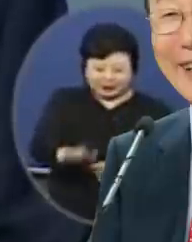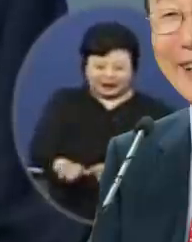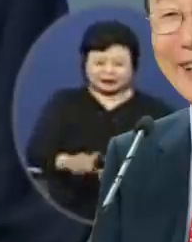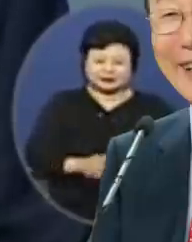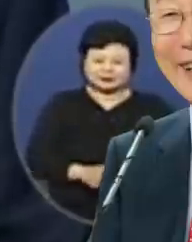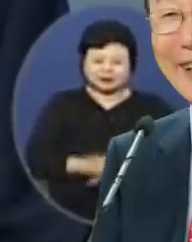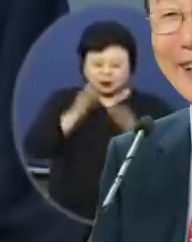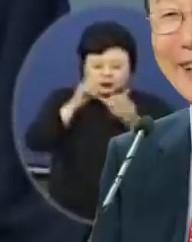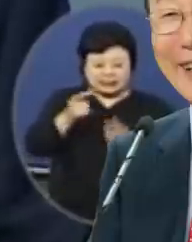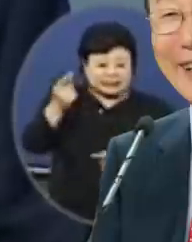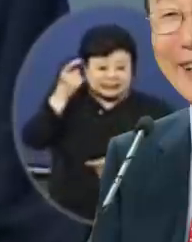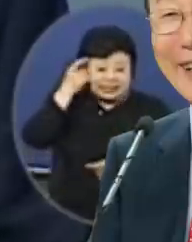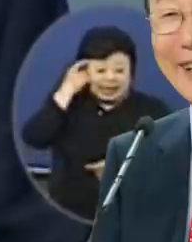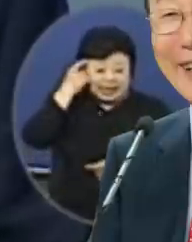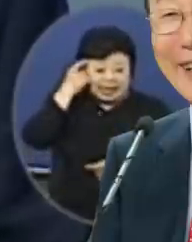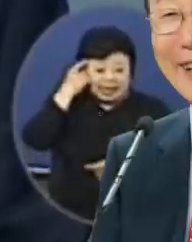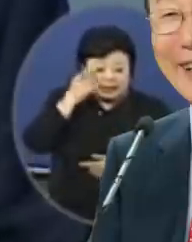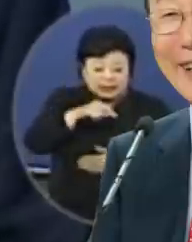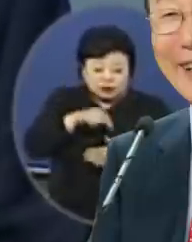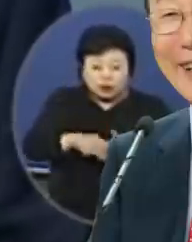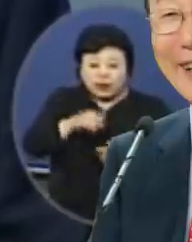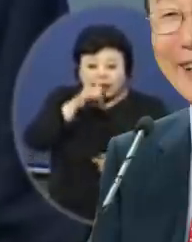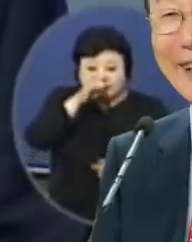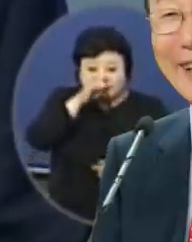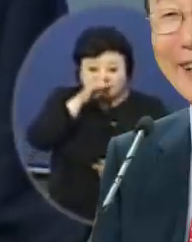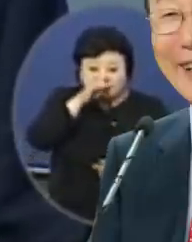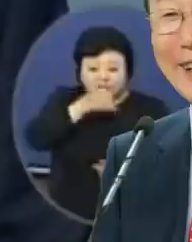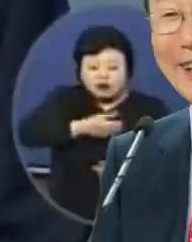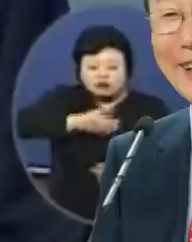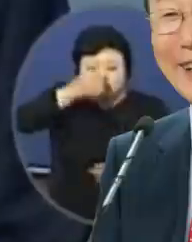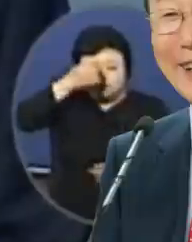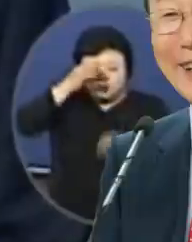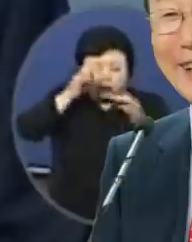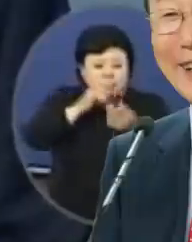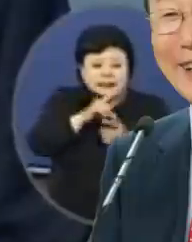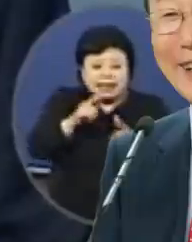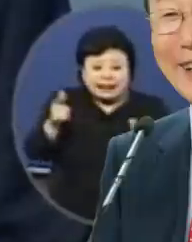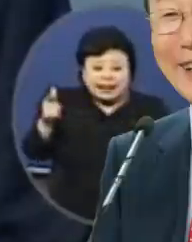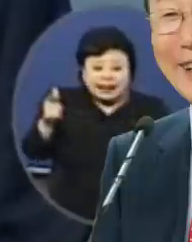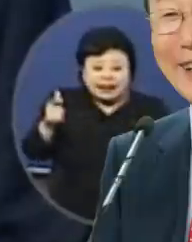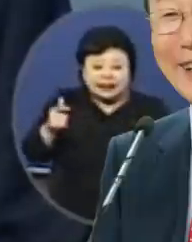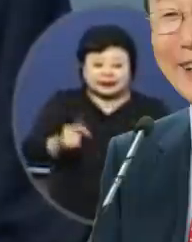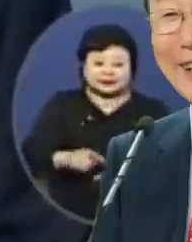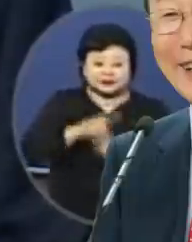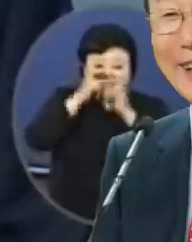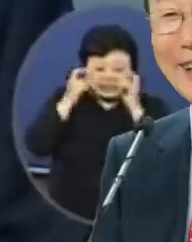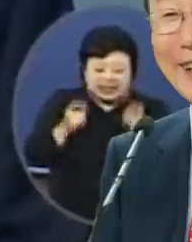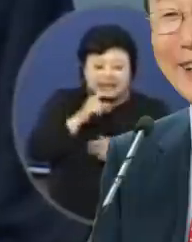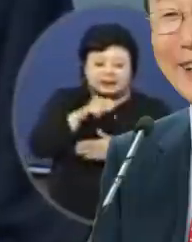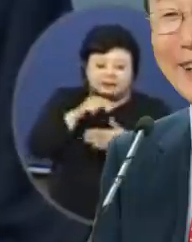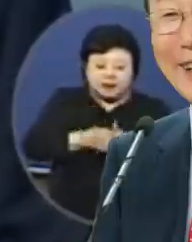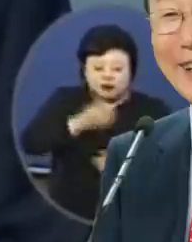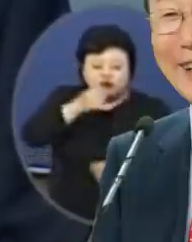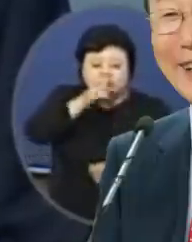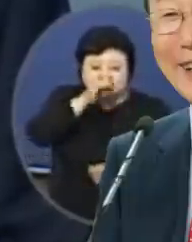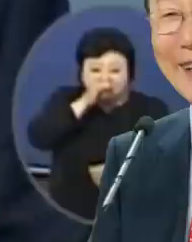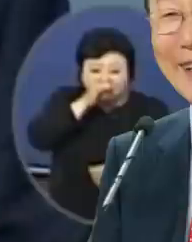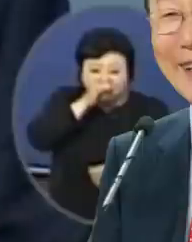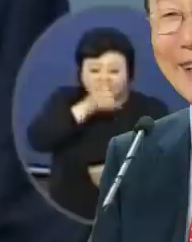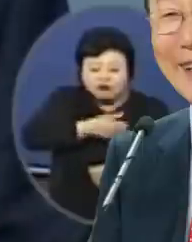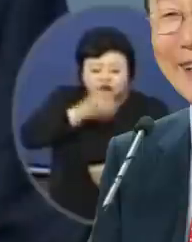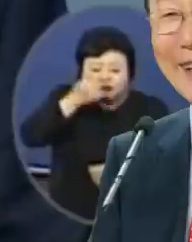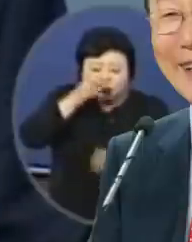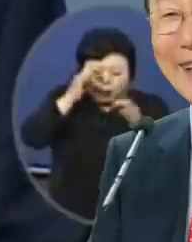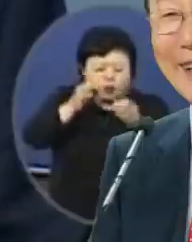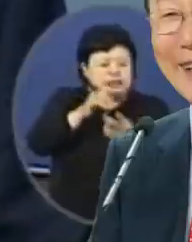보이는 생각이 저희 속에 있습니다. 꿈도 안 보이죠. 각 사람이 그 마음속에 꿈을 가지고 있는데 그 꿈도